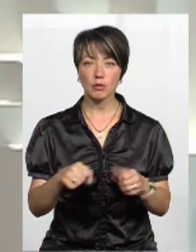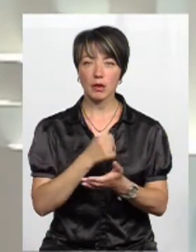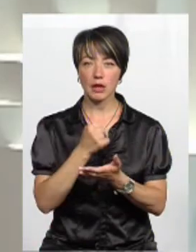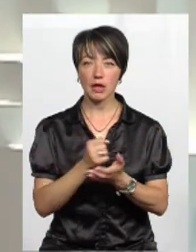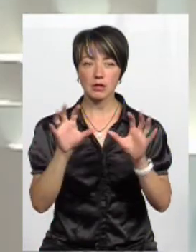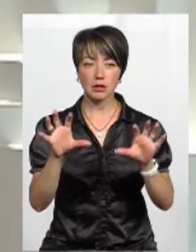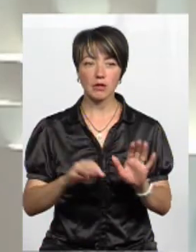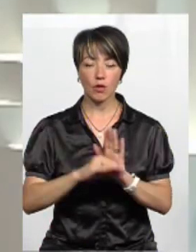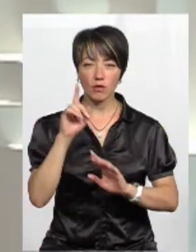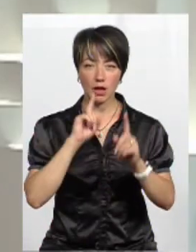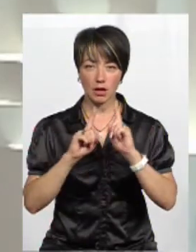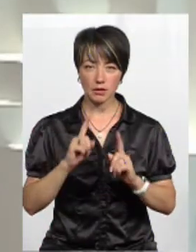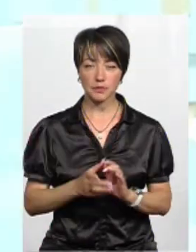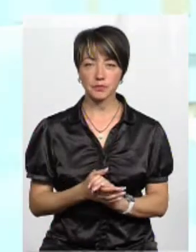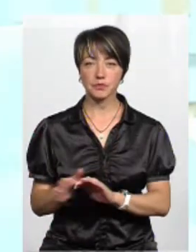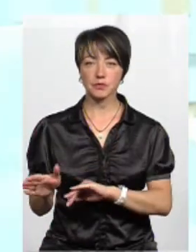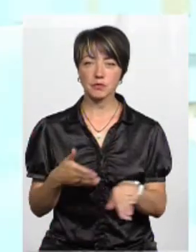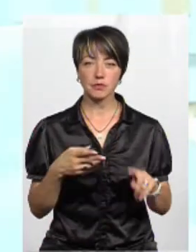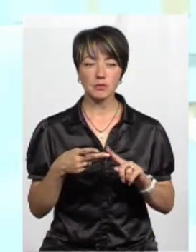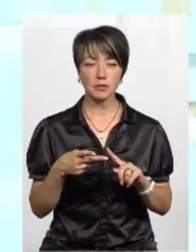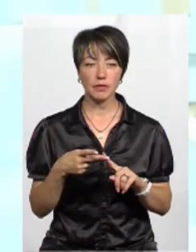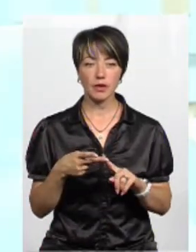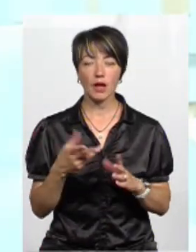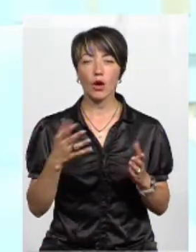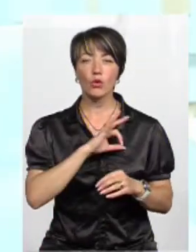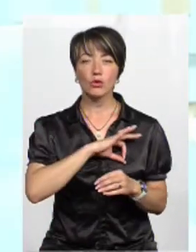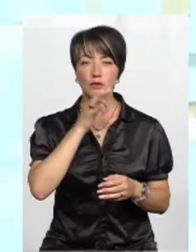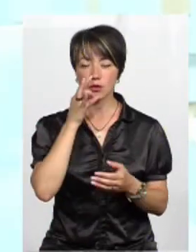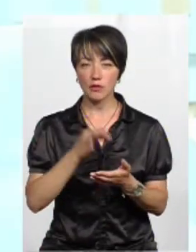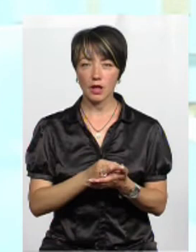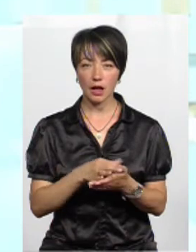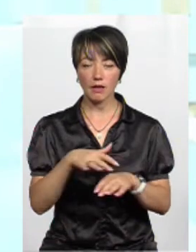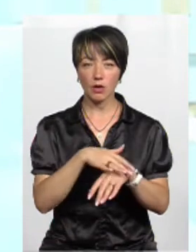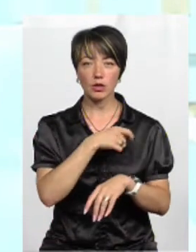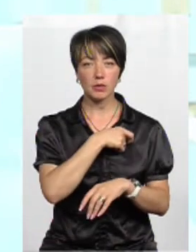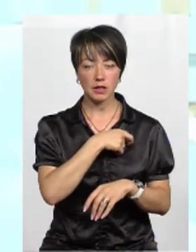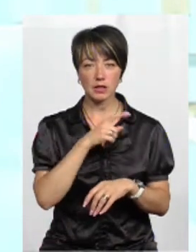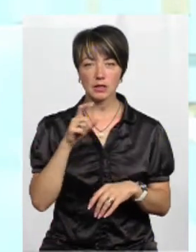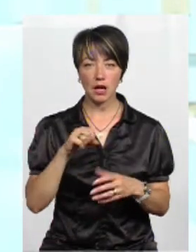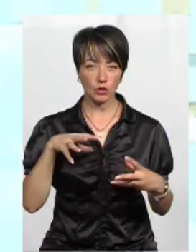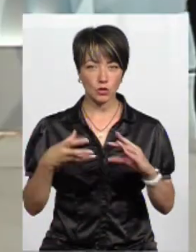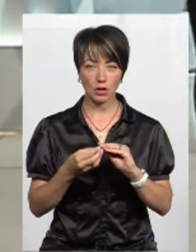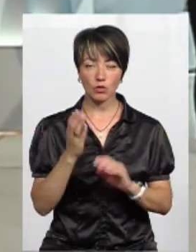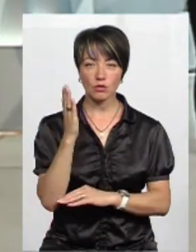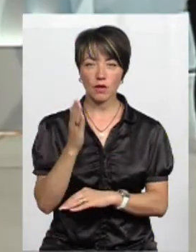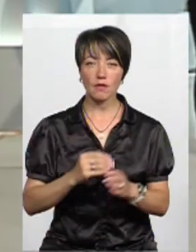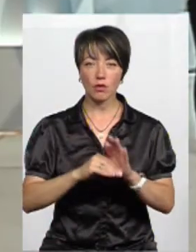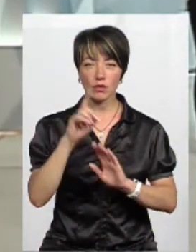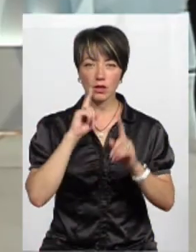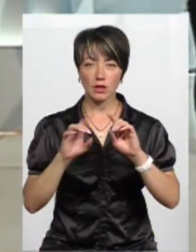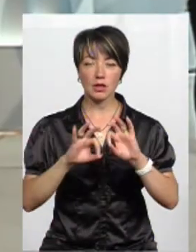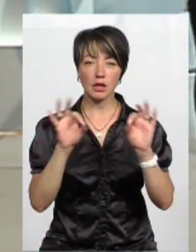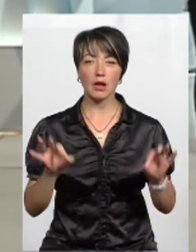закон? Верховна Рада. Правильно. Яку юридичну відповідальність несе народний депутат за результати голосування у Верховній